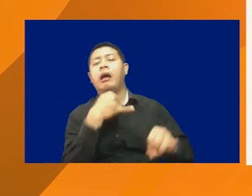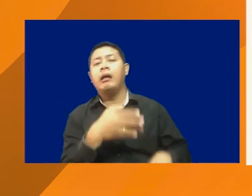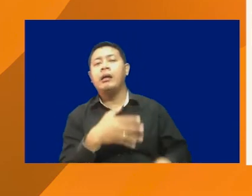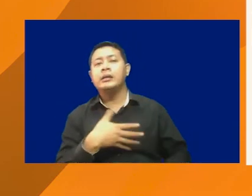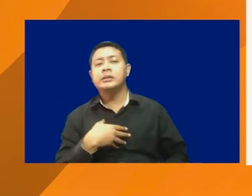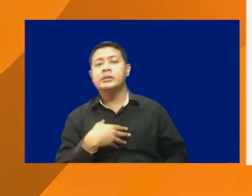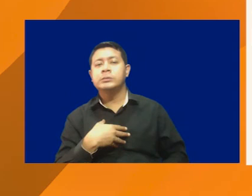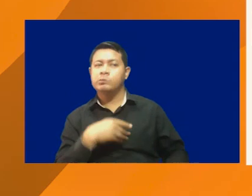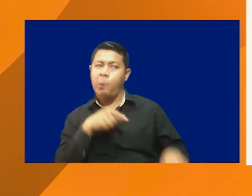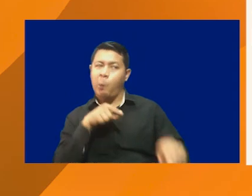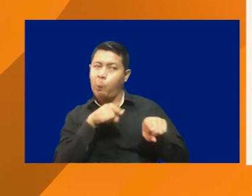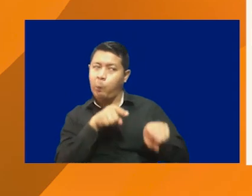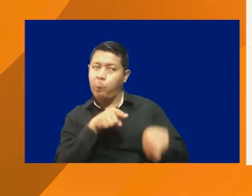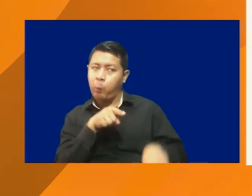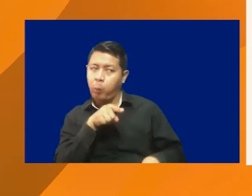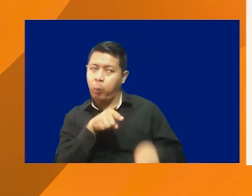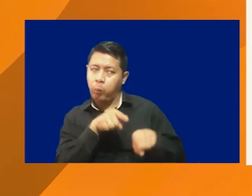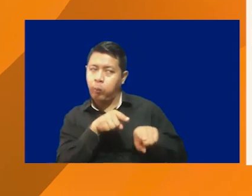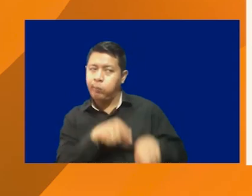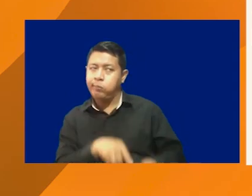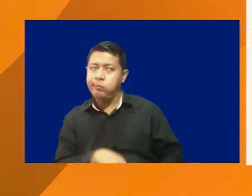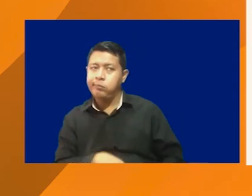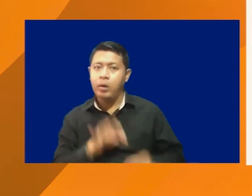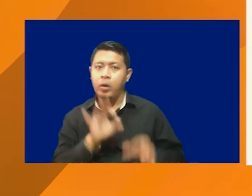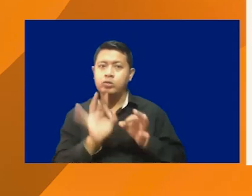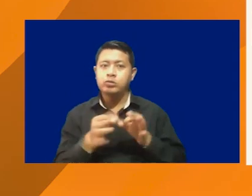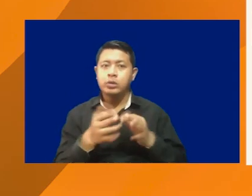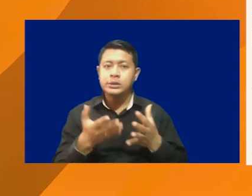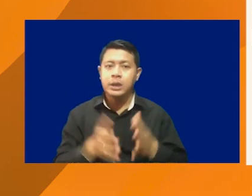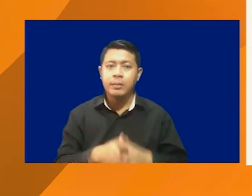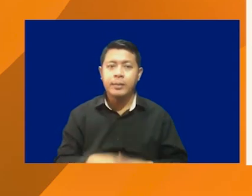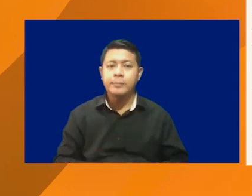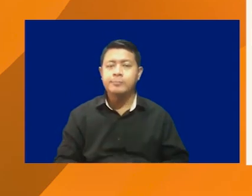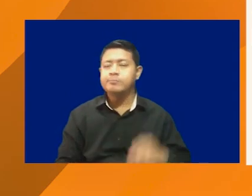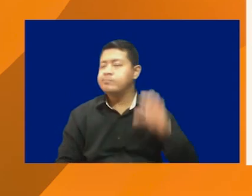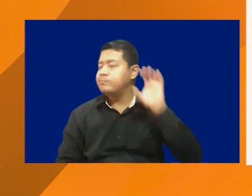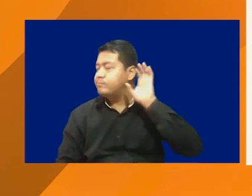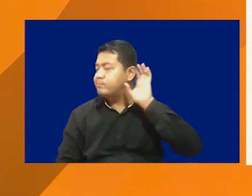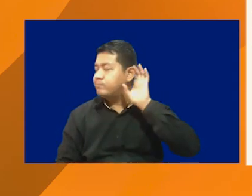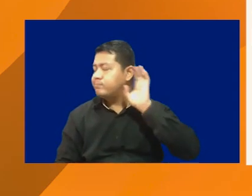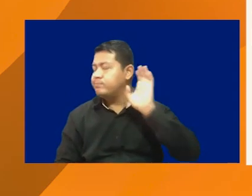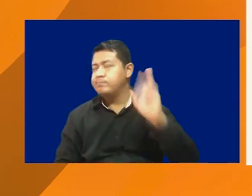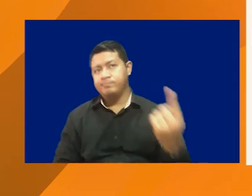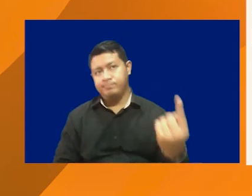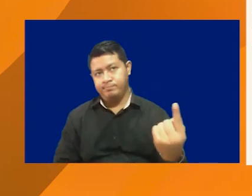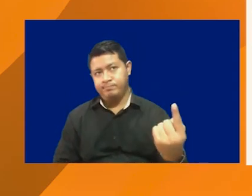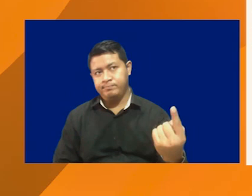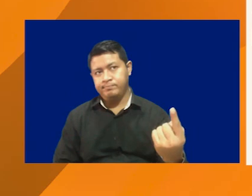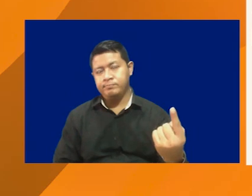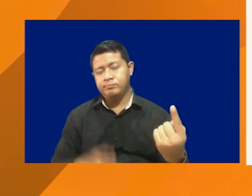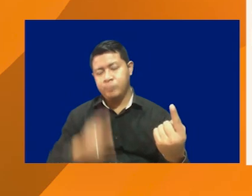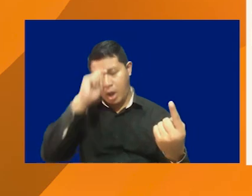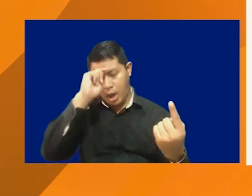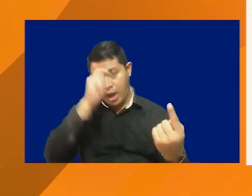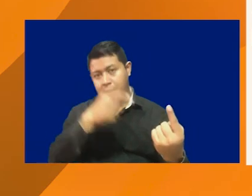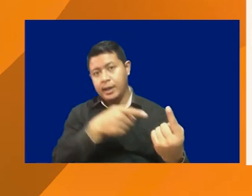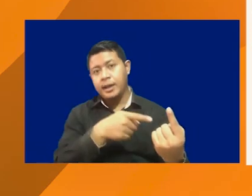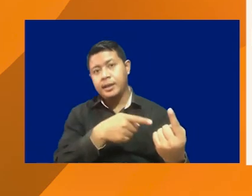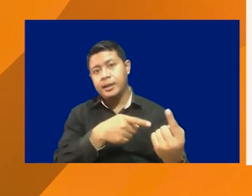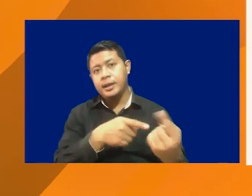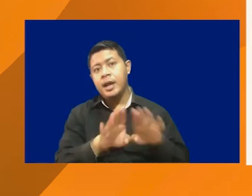seringkali disalahkan dan seringkali dipojokkan terus-menerus. Solusinya apa? Dengarkan anak remaja